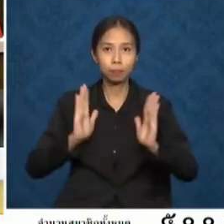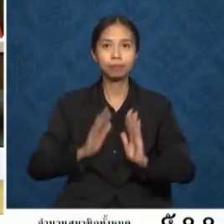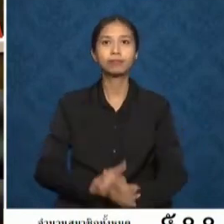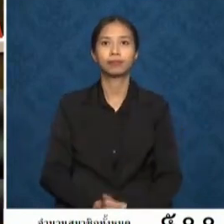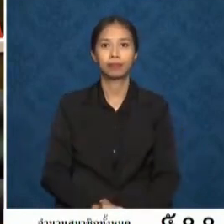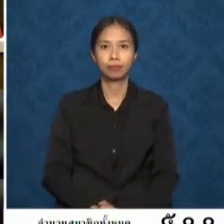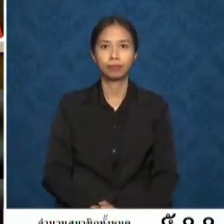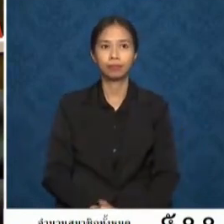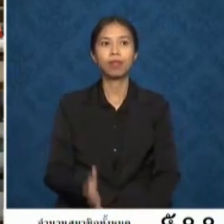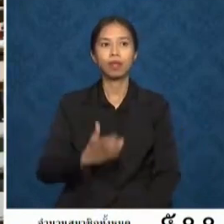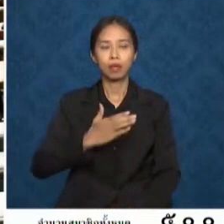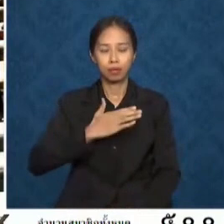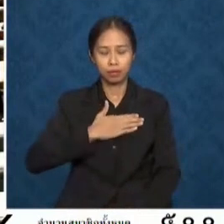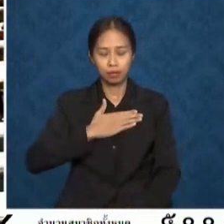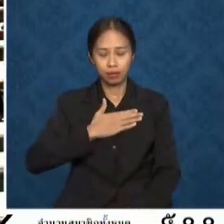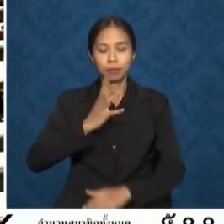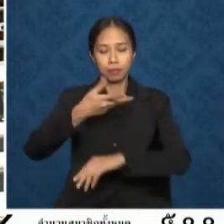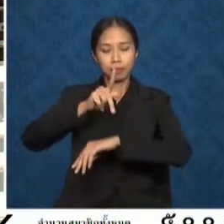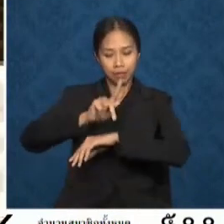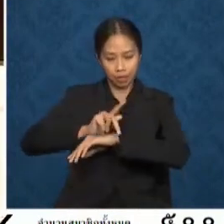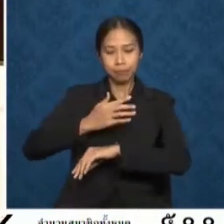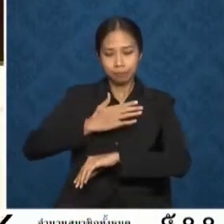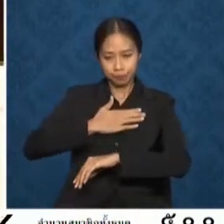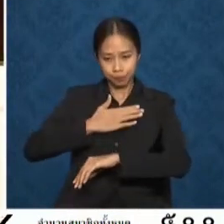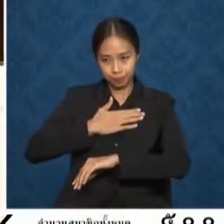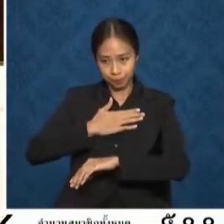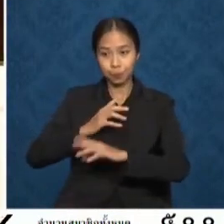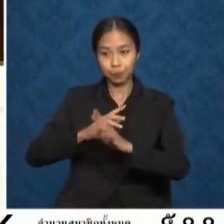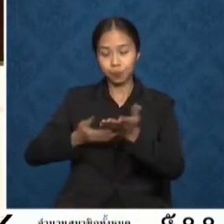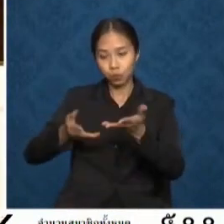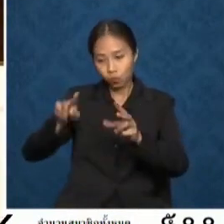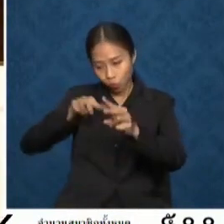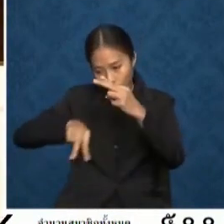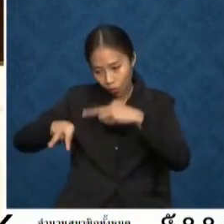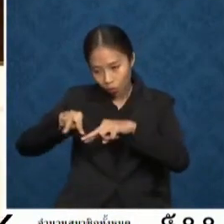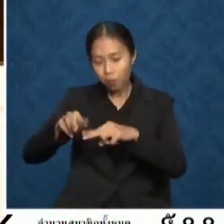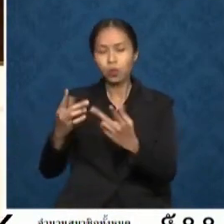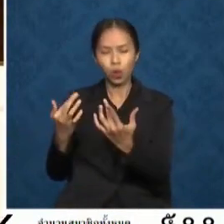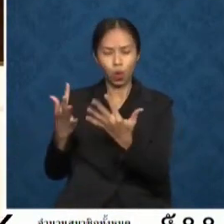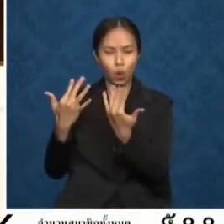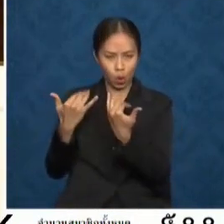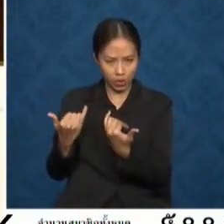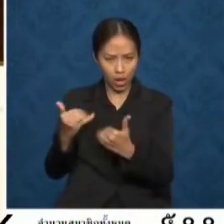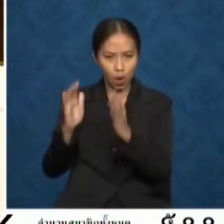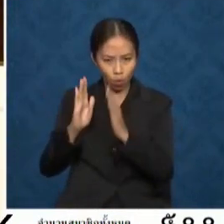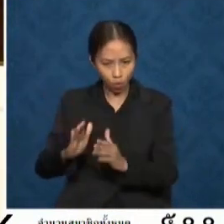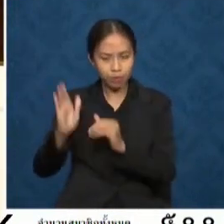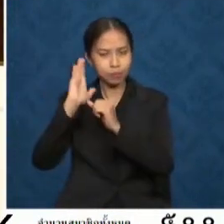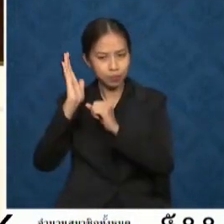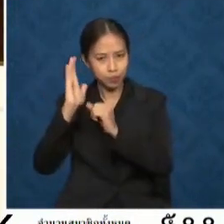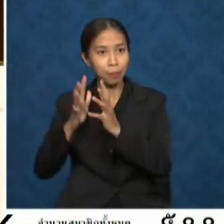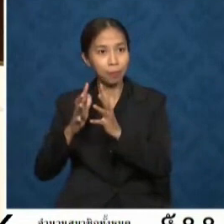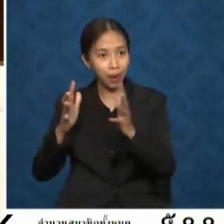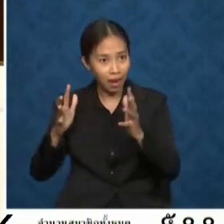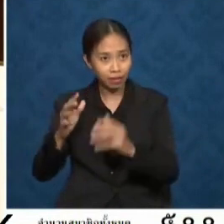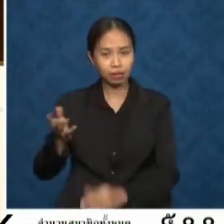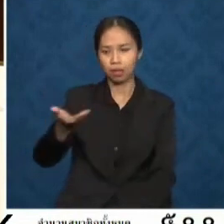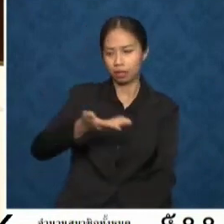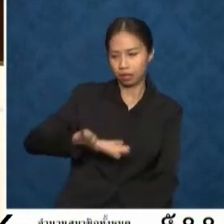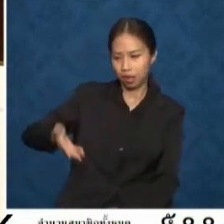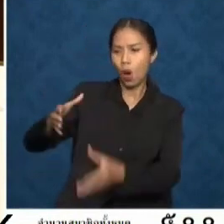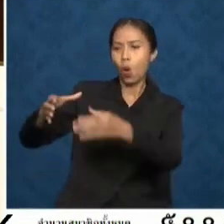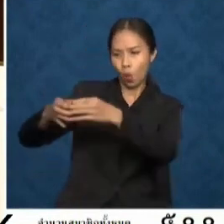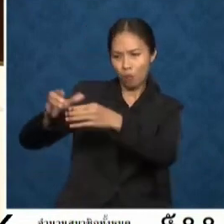ท่ผู้อกปลายครัเด๋วจะมอีหลท่านนะครับฝั่งท่าน duskจะพูดทำนองนี้กัหมด